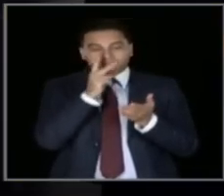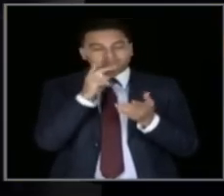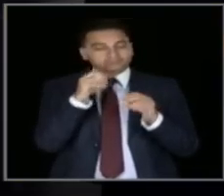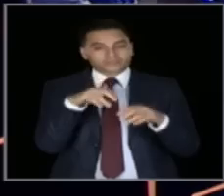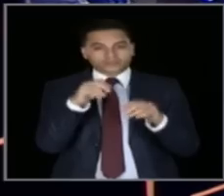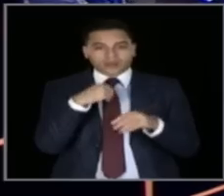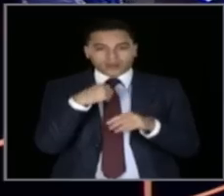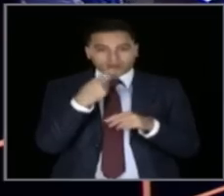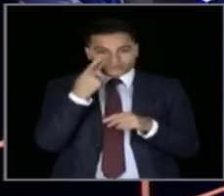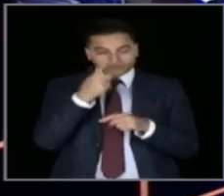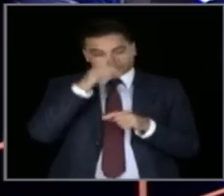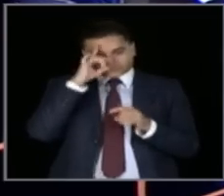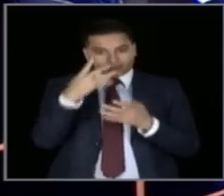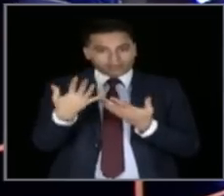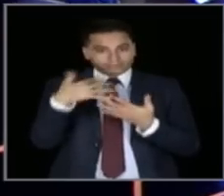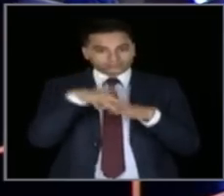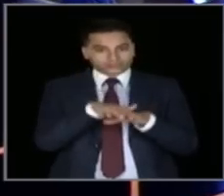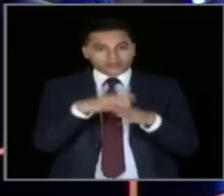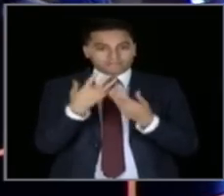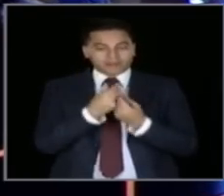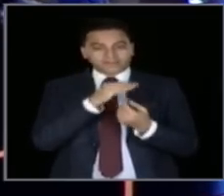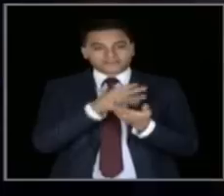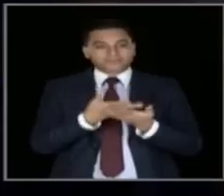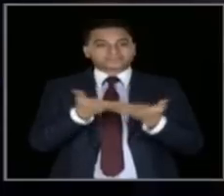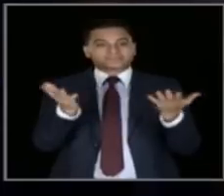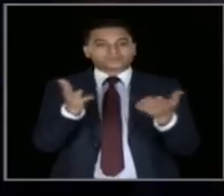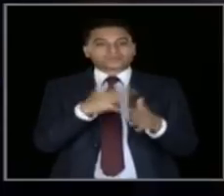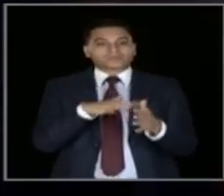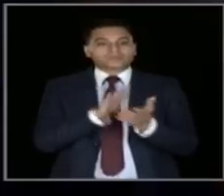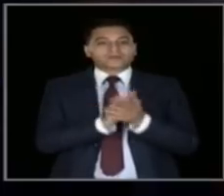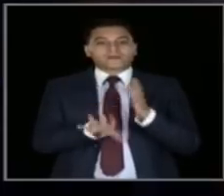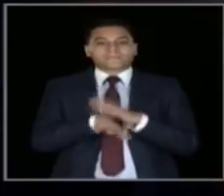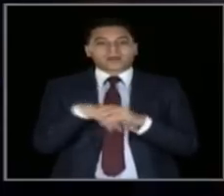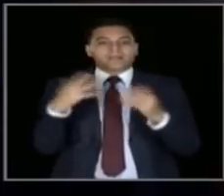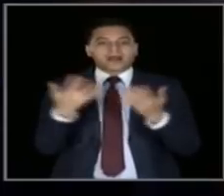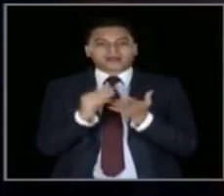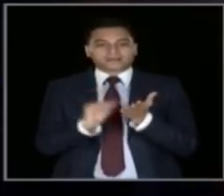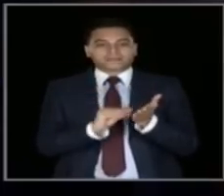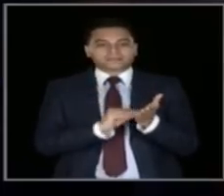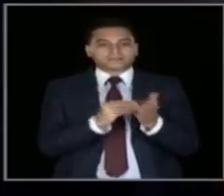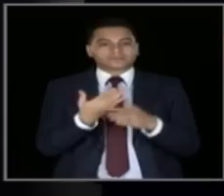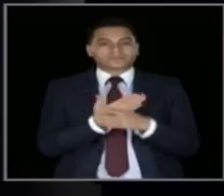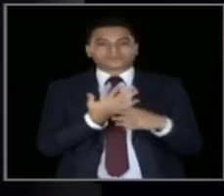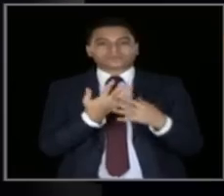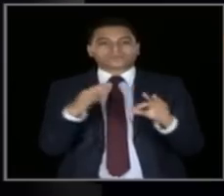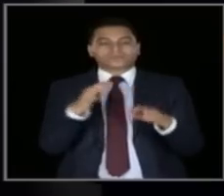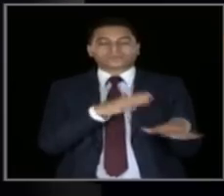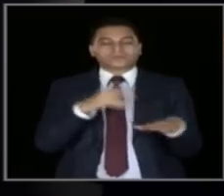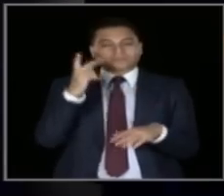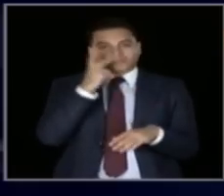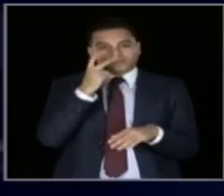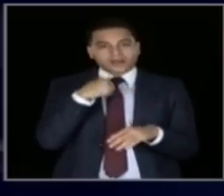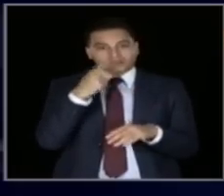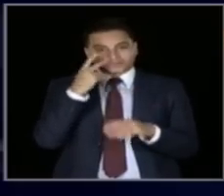أنا أتوقع إن أنت هتشاركيه مع أصحابك. انا بحب اعمل اي حاجه ادي اشارك بها كل اللي نعرف. خلينا نشوف